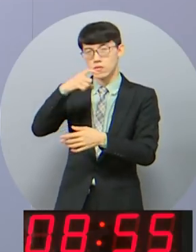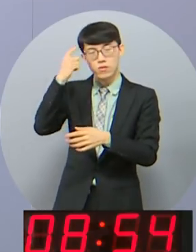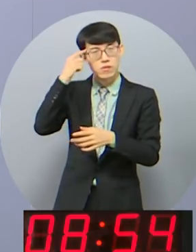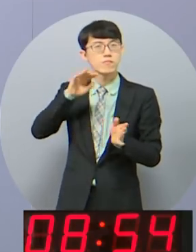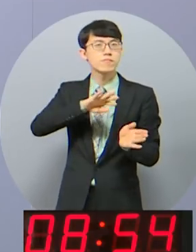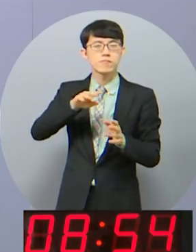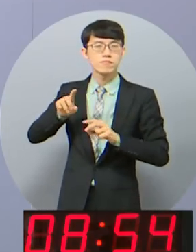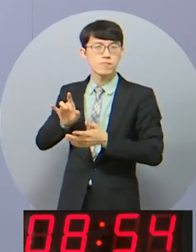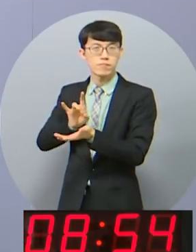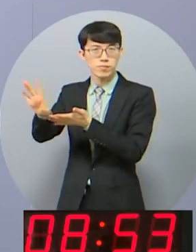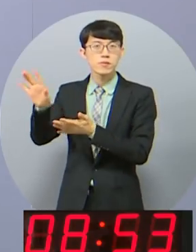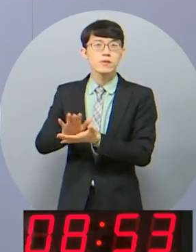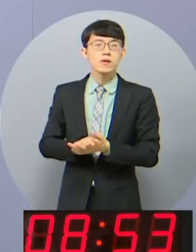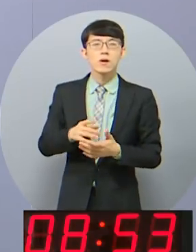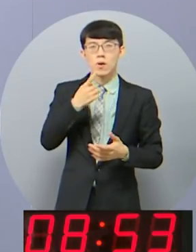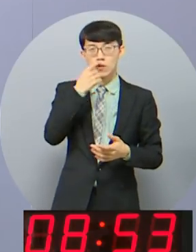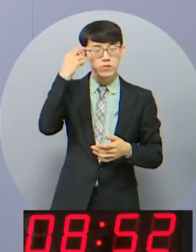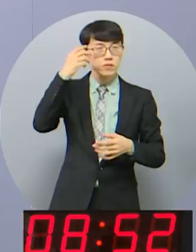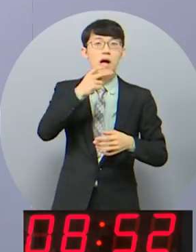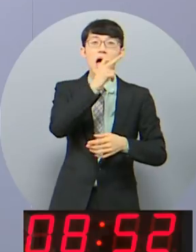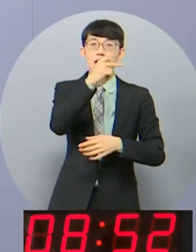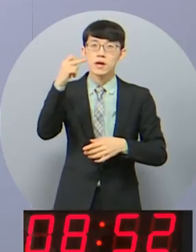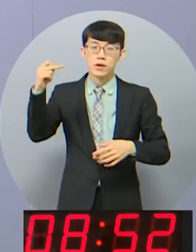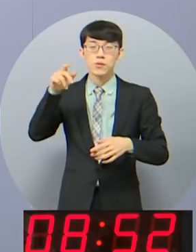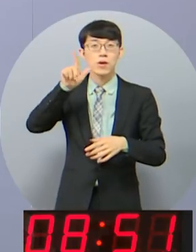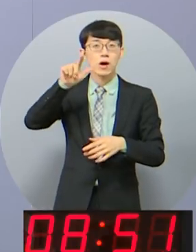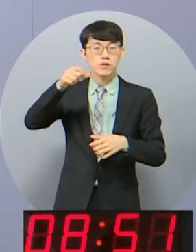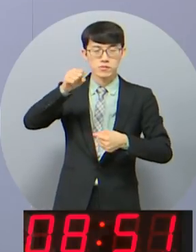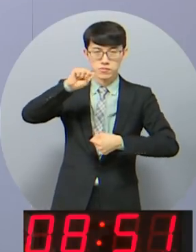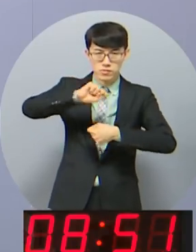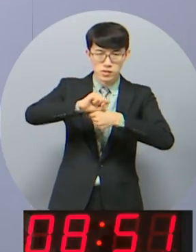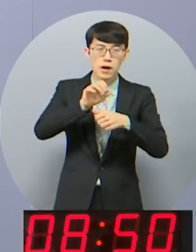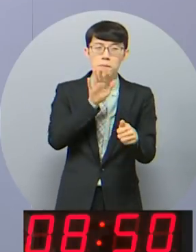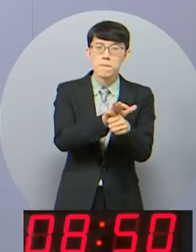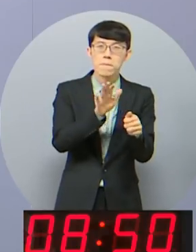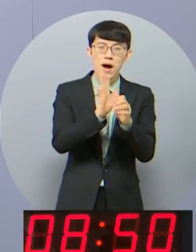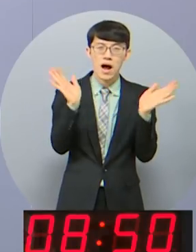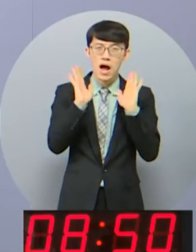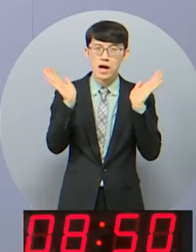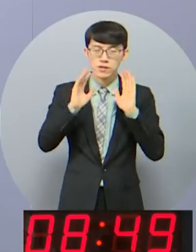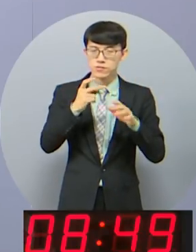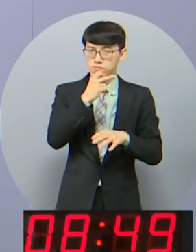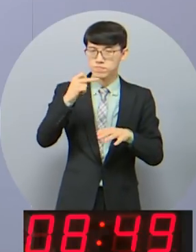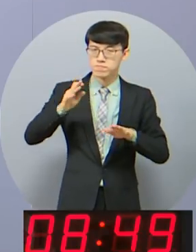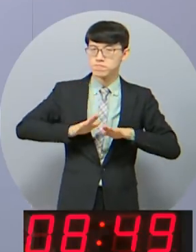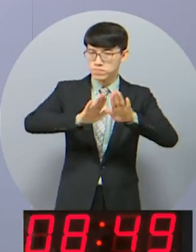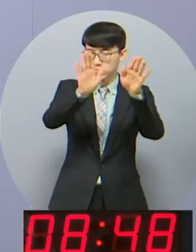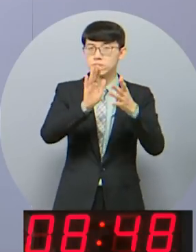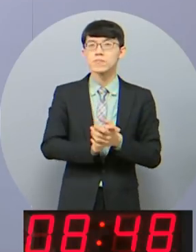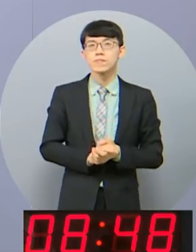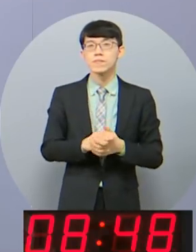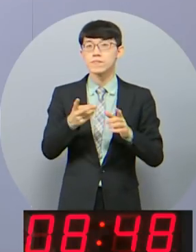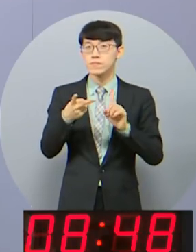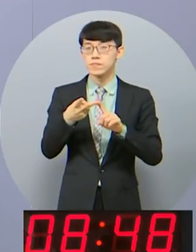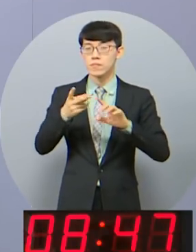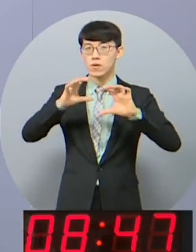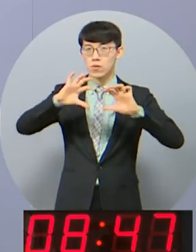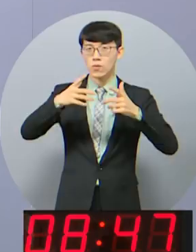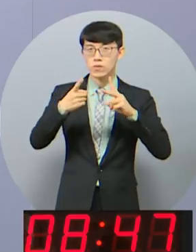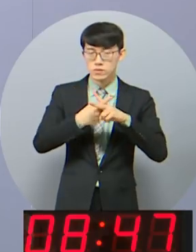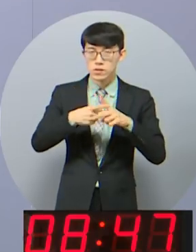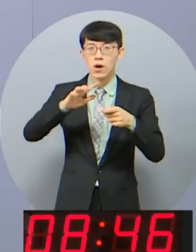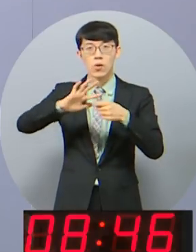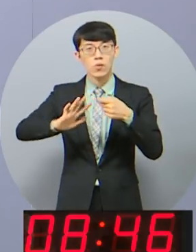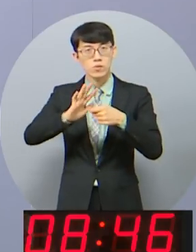语教育设备与师资，才能有效提升竞争力。第二，争取国小、国中课后照顾